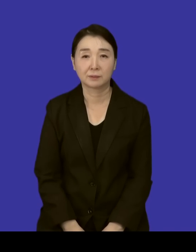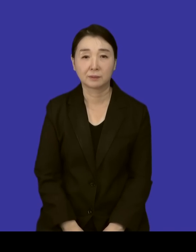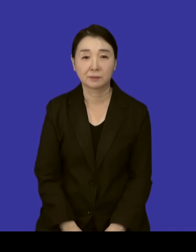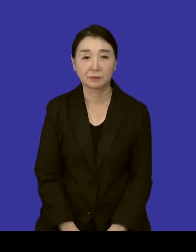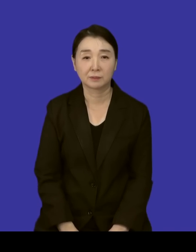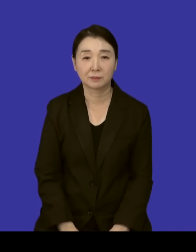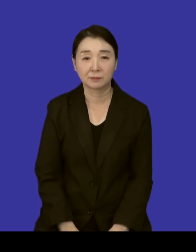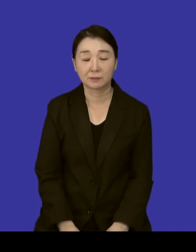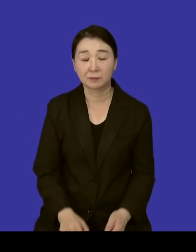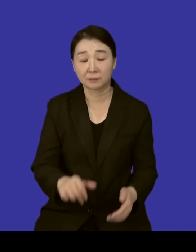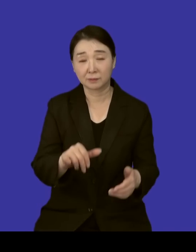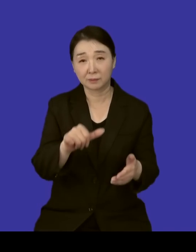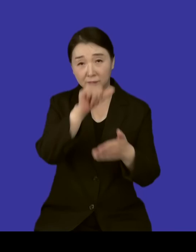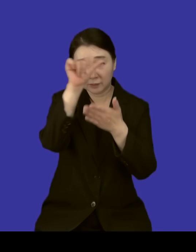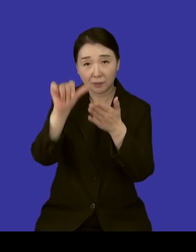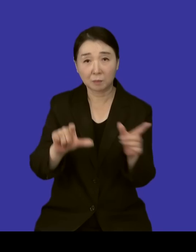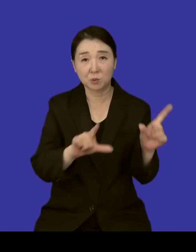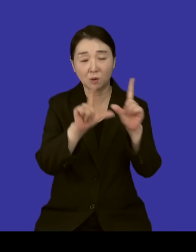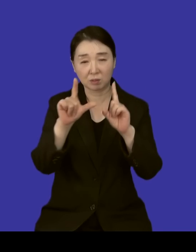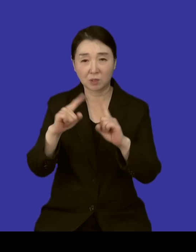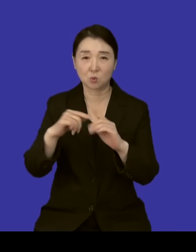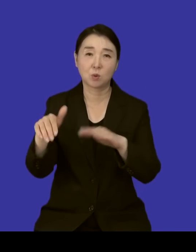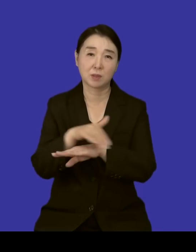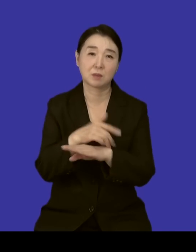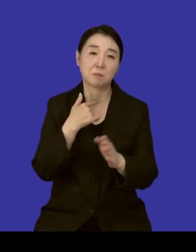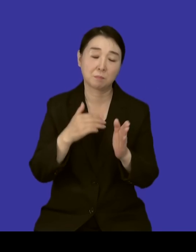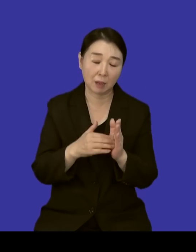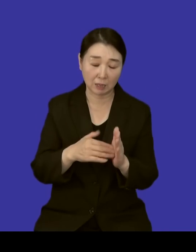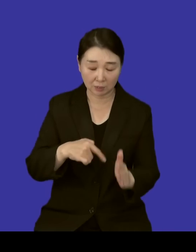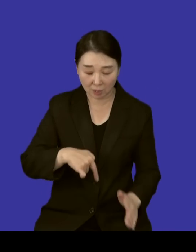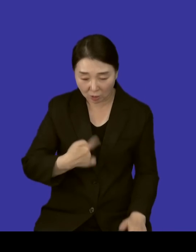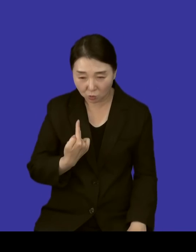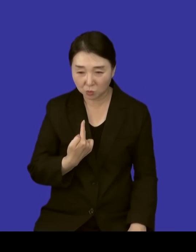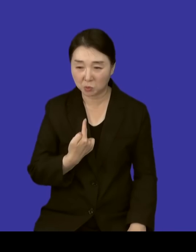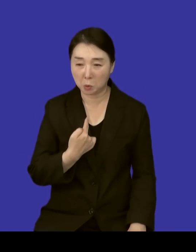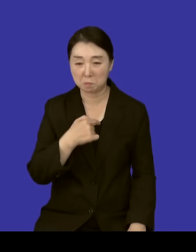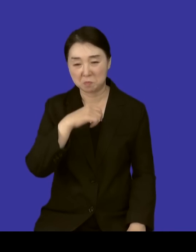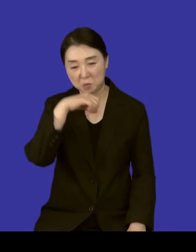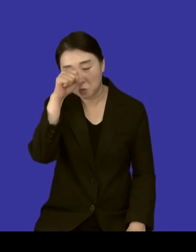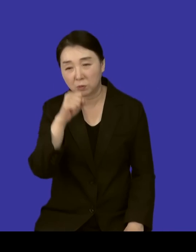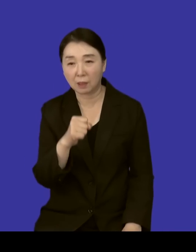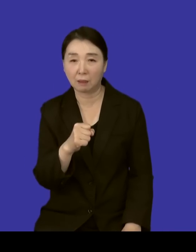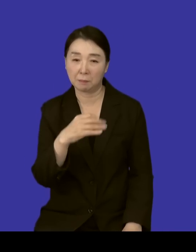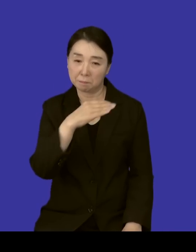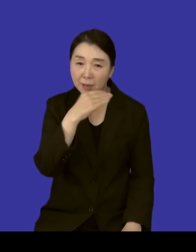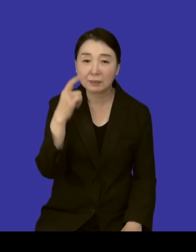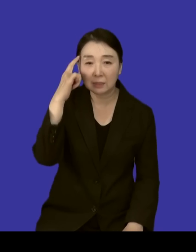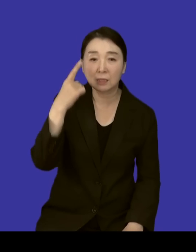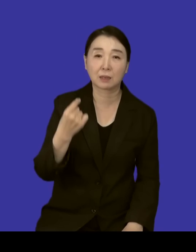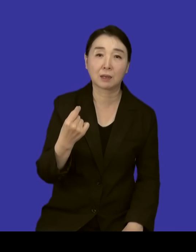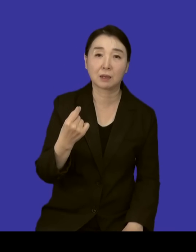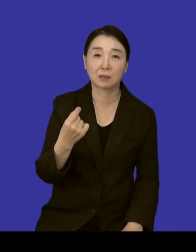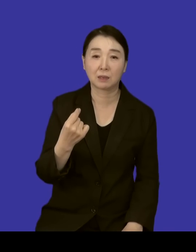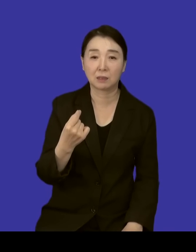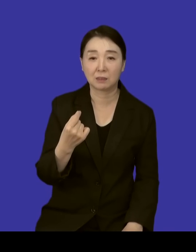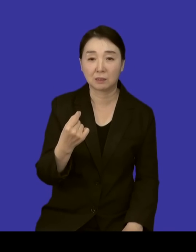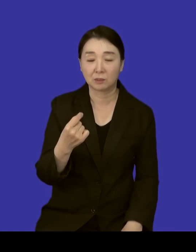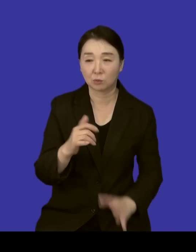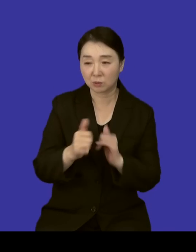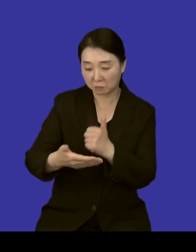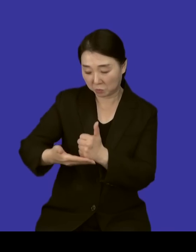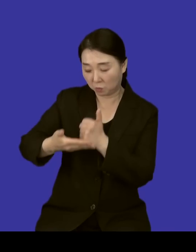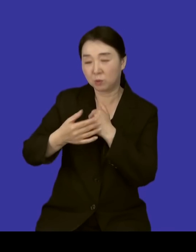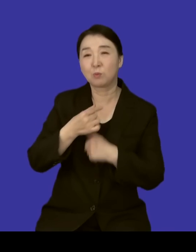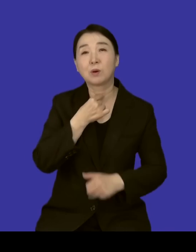교회 다녔는데 그러니까 스스로를 옳게 여기고 맨날 난 착하고 믿음 좋고 사람들에게 높임을 받고자 하는 것이